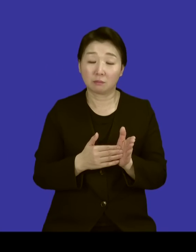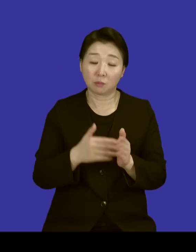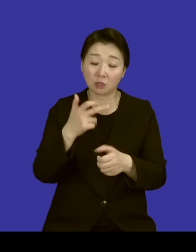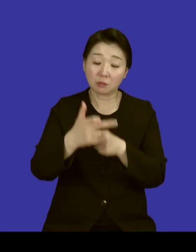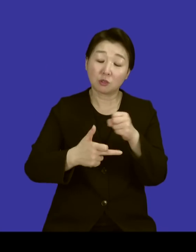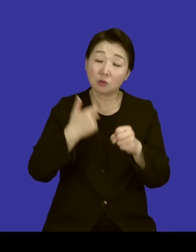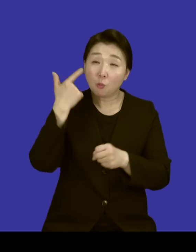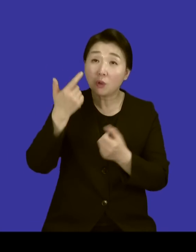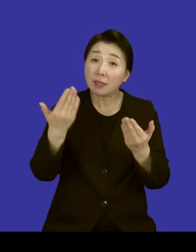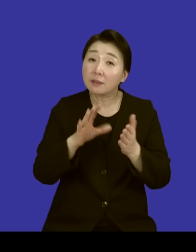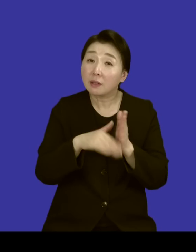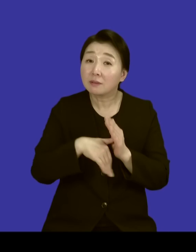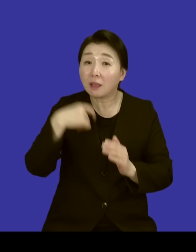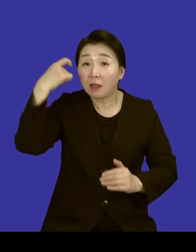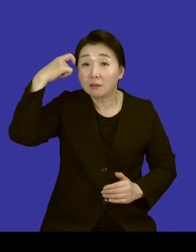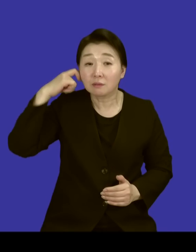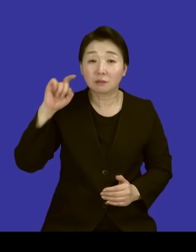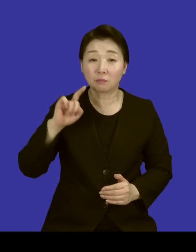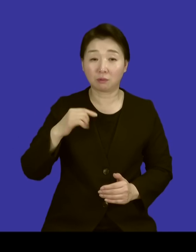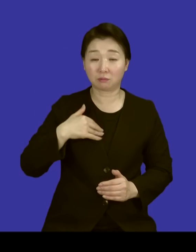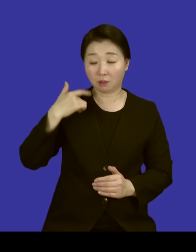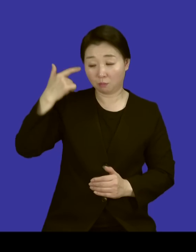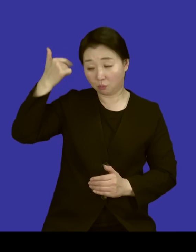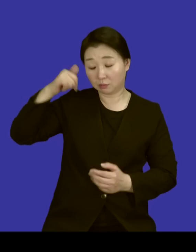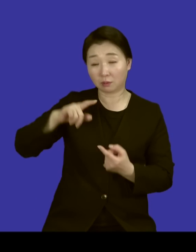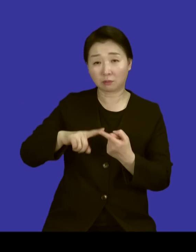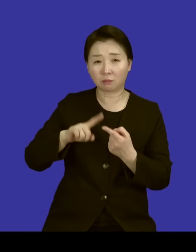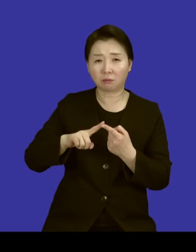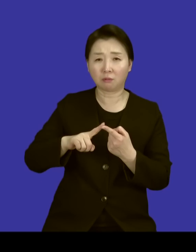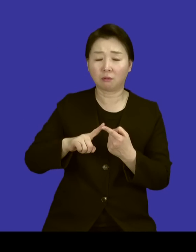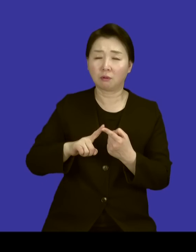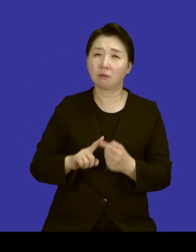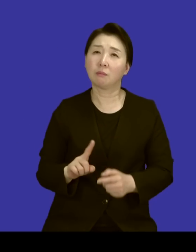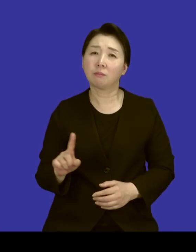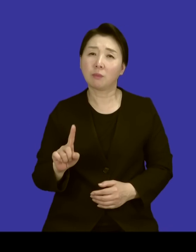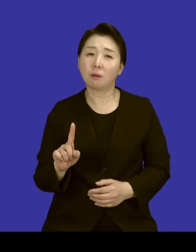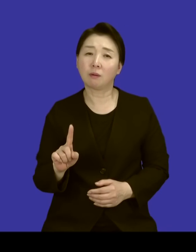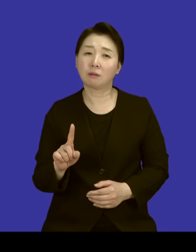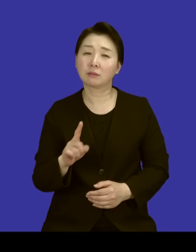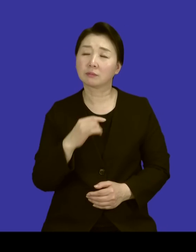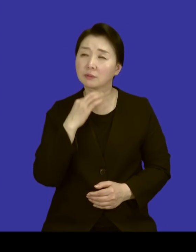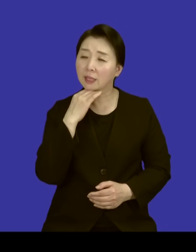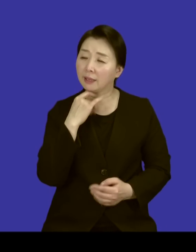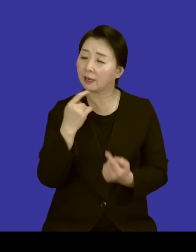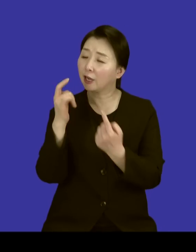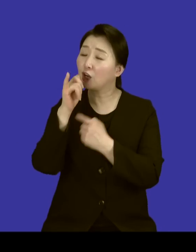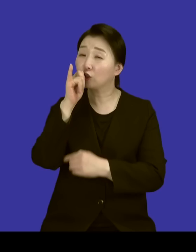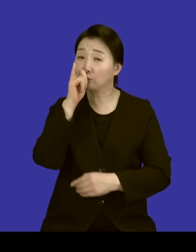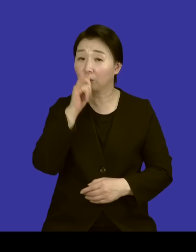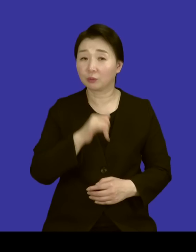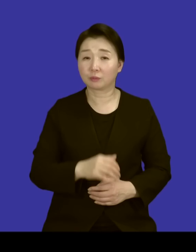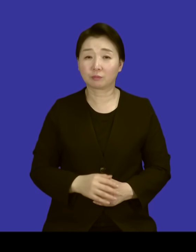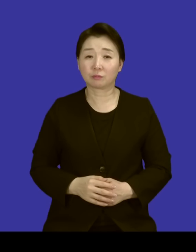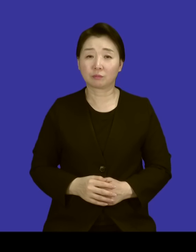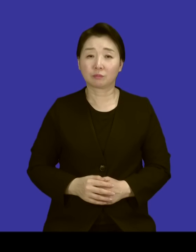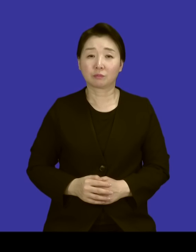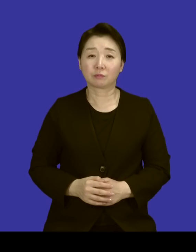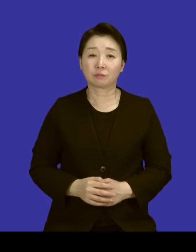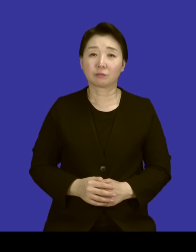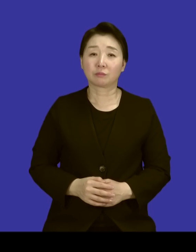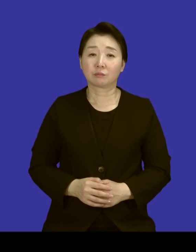목회를 근데 하시니까 제가 어떻든가요? 목사로서 이제 연륜이 생겨나고 예. 나이가 들어가는데 예. 이상하게